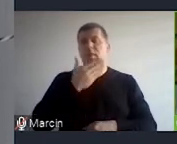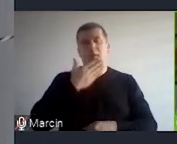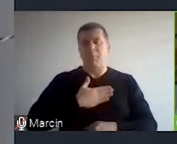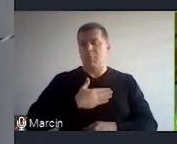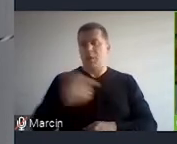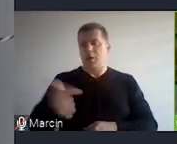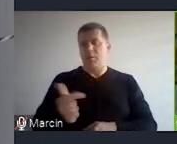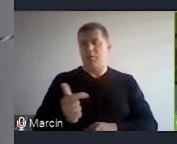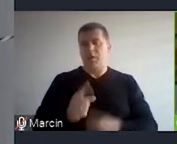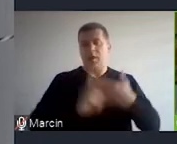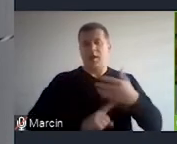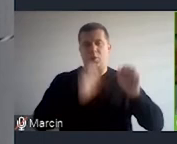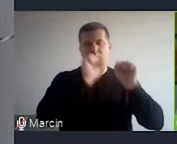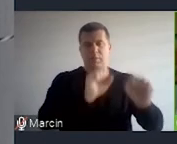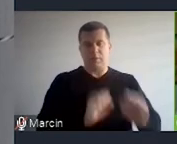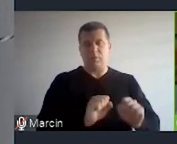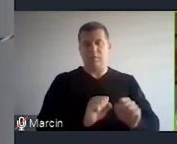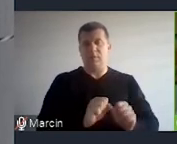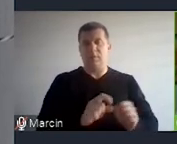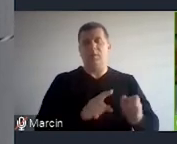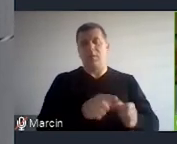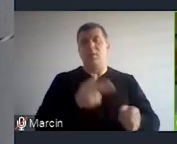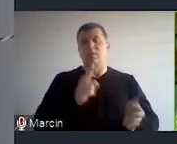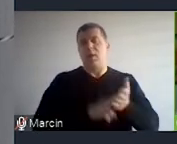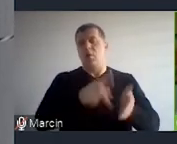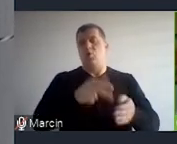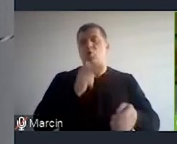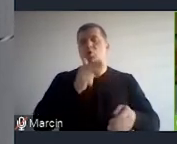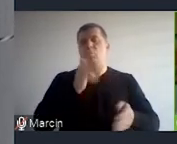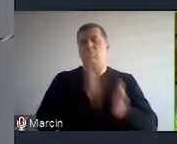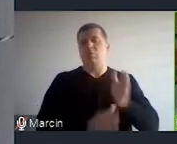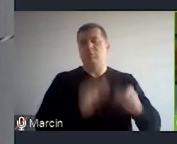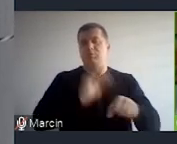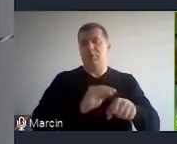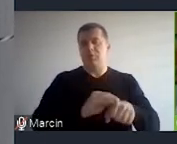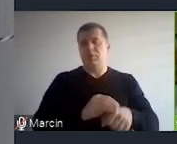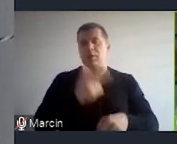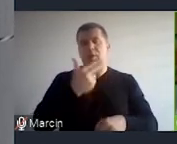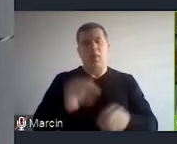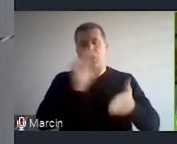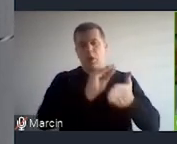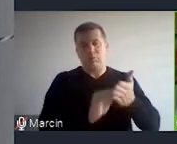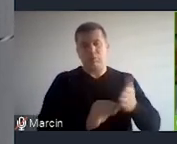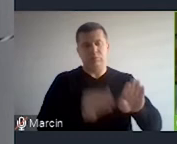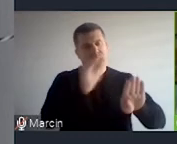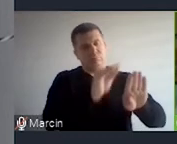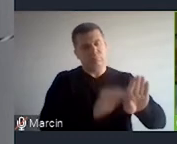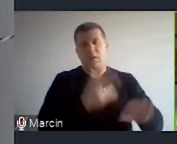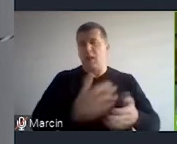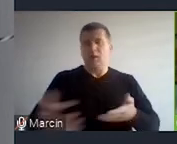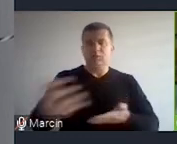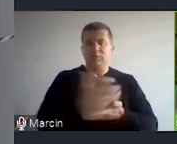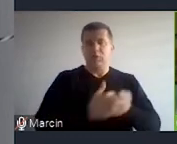obowiązku posiadania rachunku bankowego na uproszczone metody nie opisujemy i nie gromadzimy